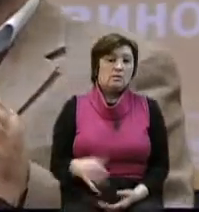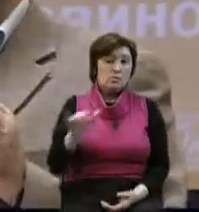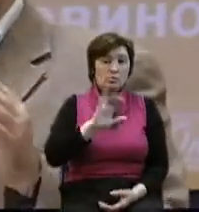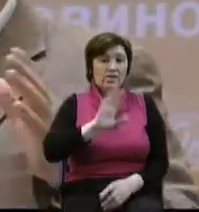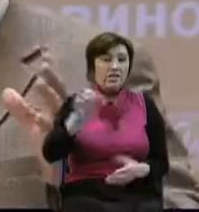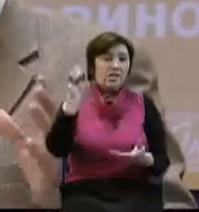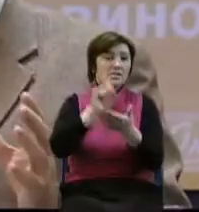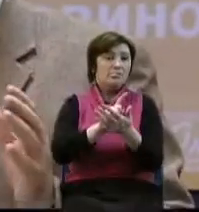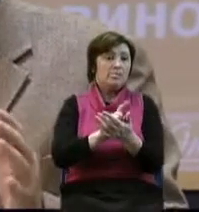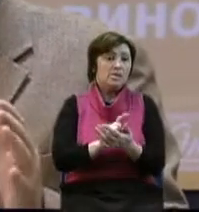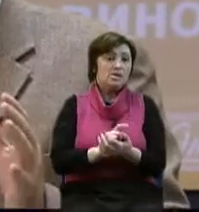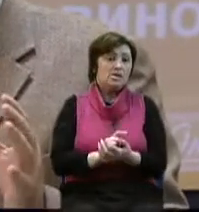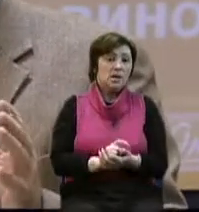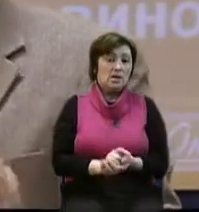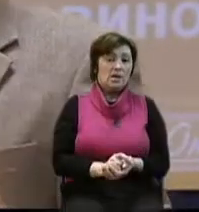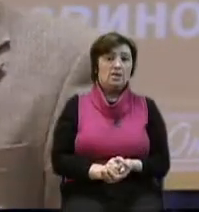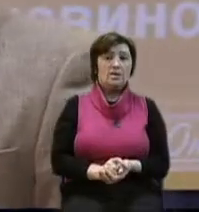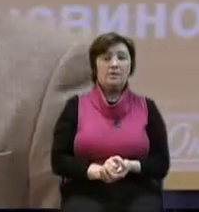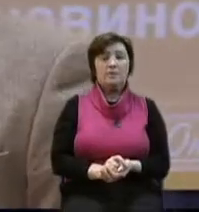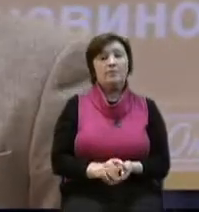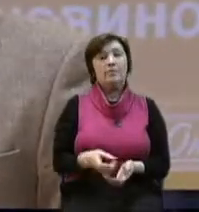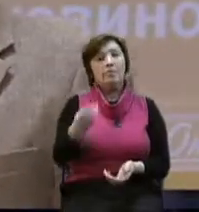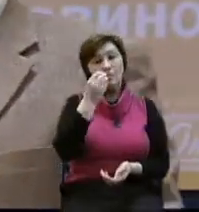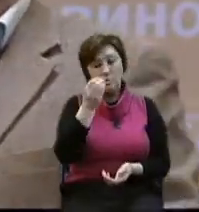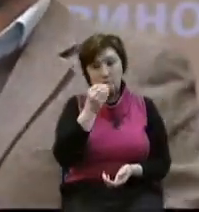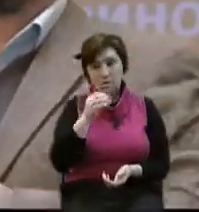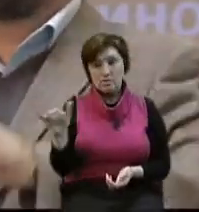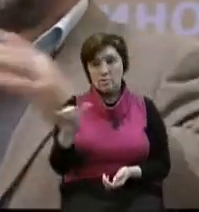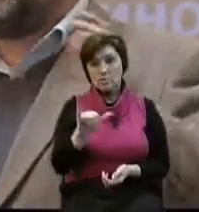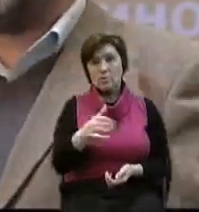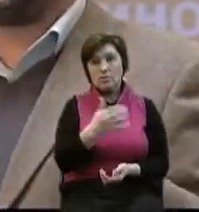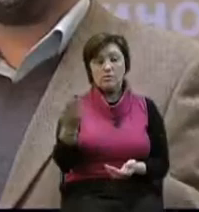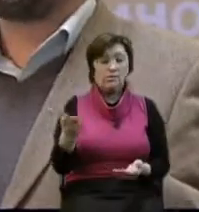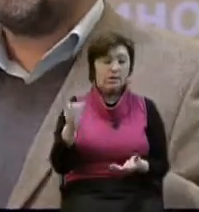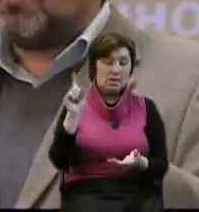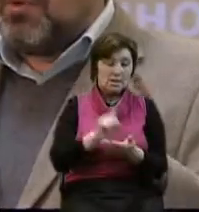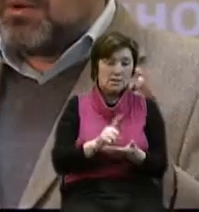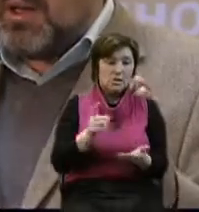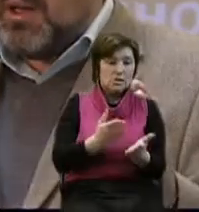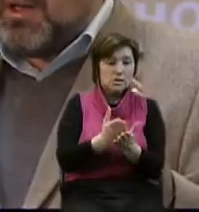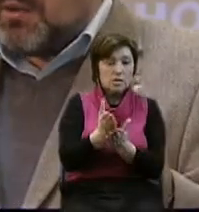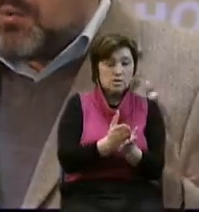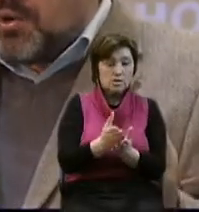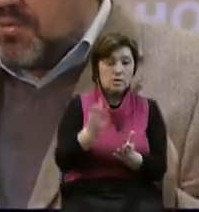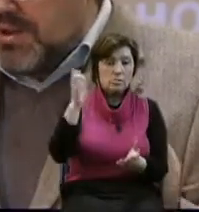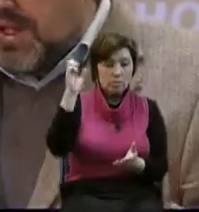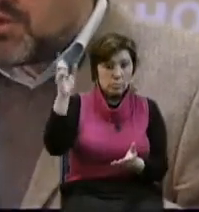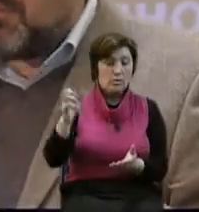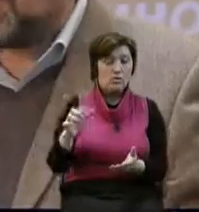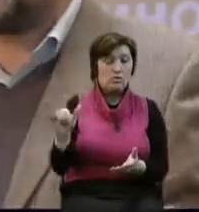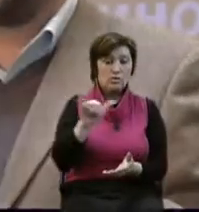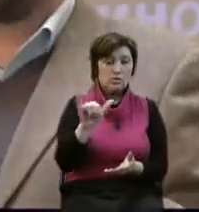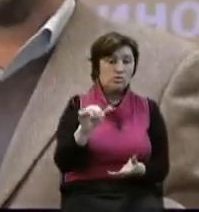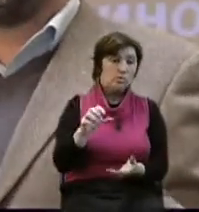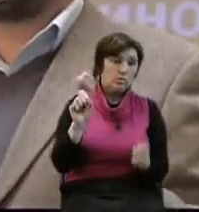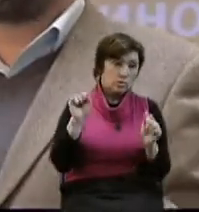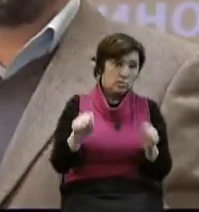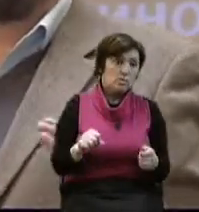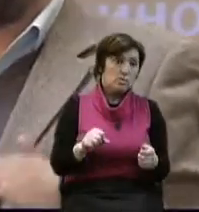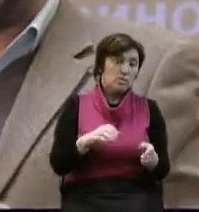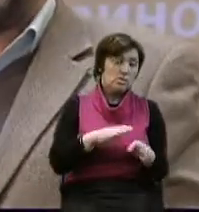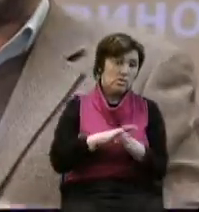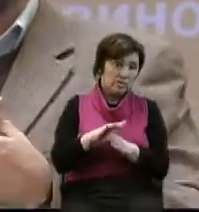запрещает удовлетворять естественные нужды, что в субботу мы должны служить Богу, и что в субботу мы также можем